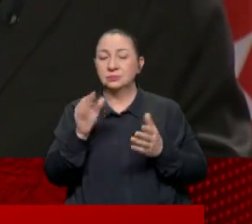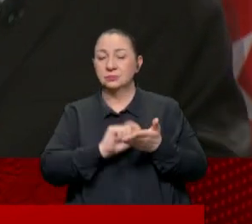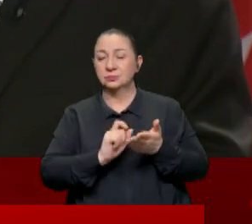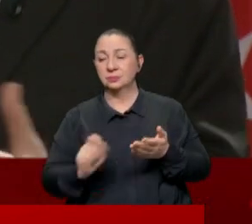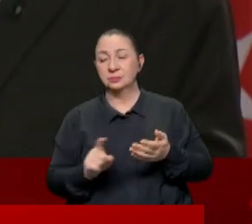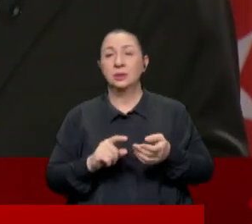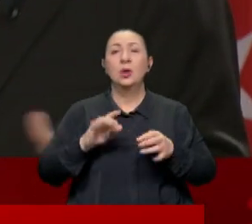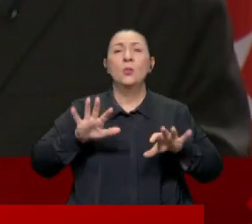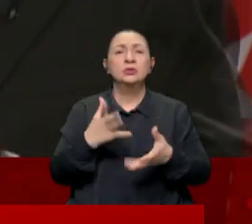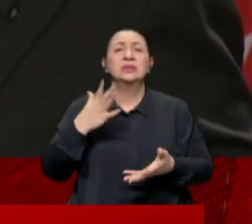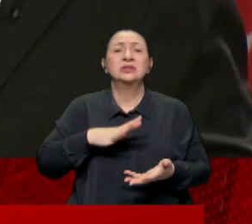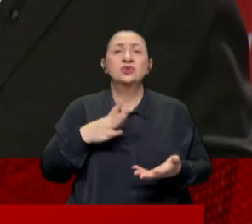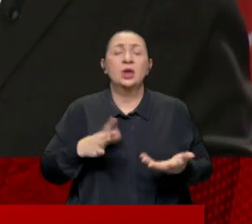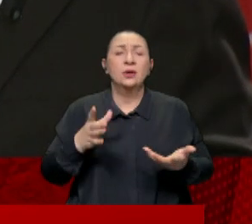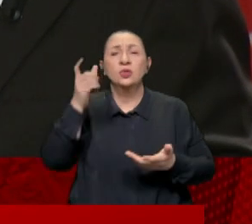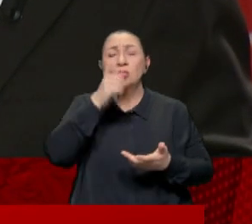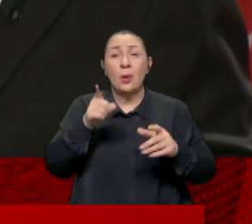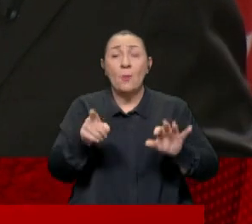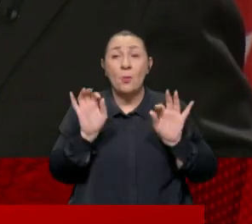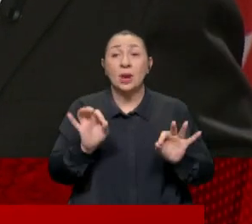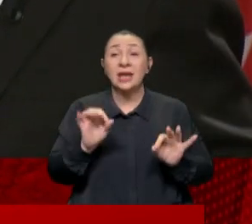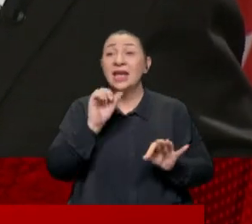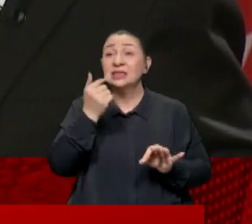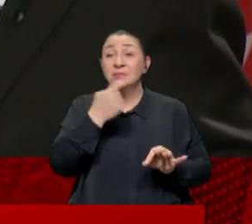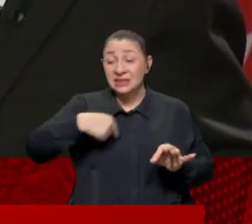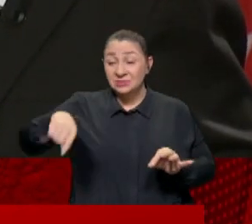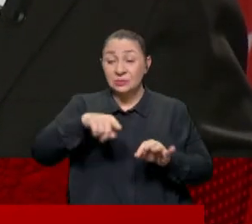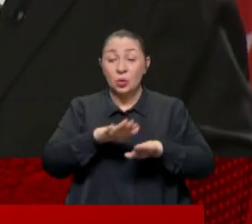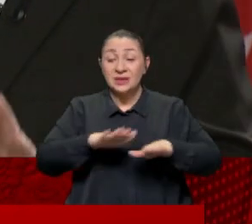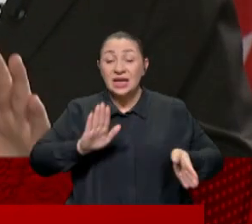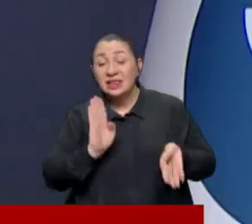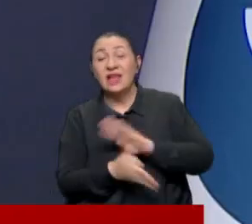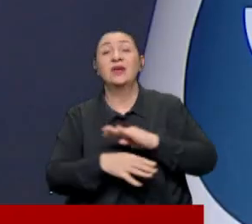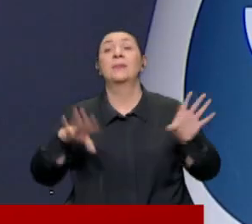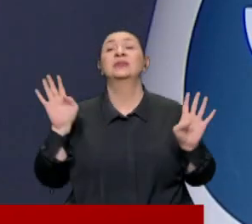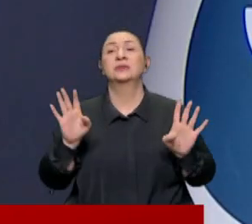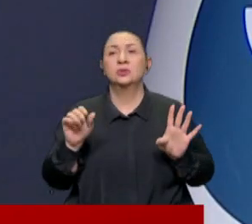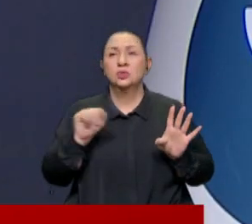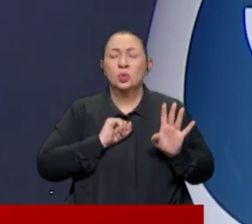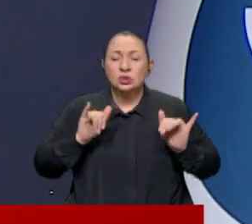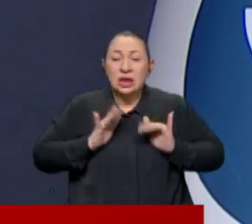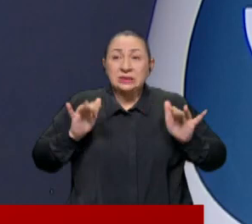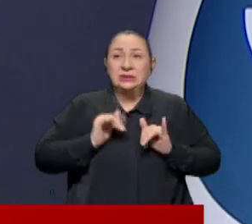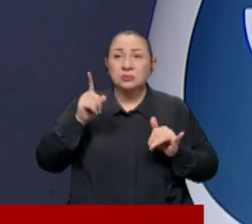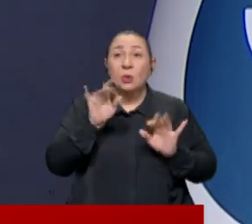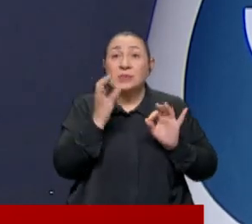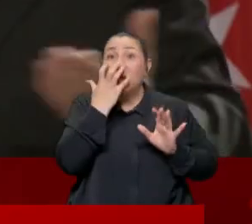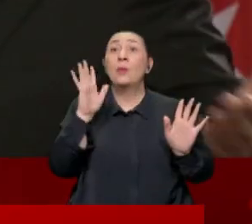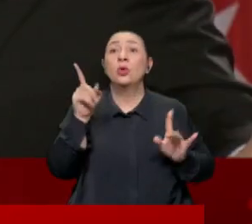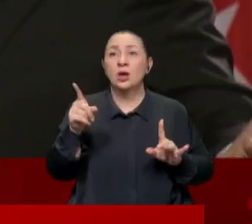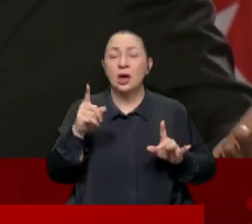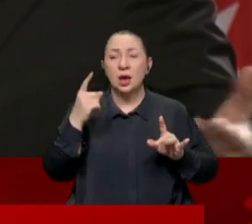yazılar yazarak bozmak istiyorlar. Ülke bu haldeyken hiçbirimiz bu masayı deviremeyiz. Korkunç rahatsızlar. Böyle bir şey